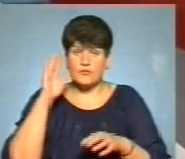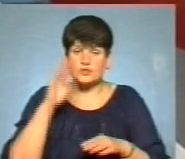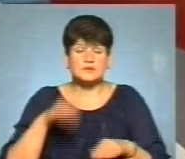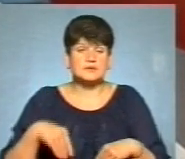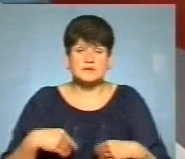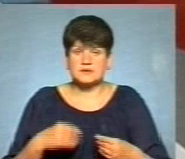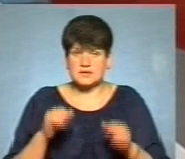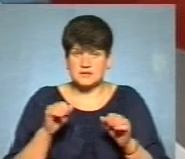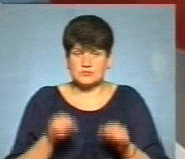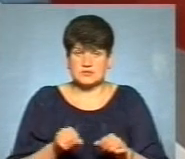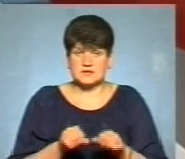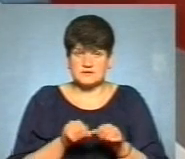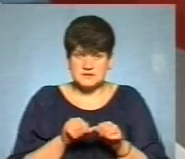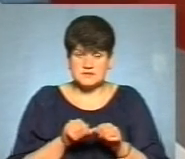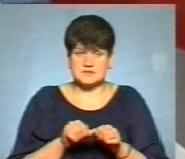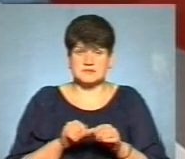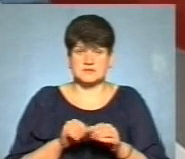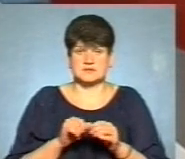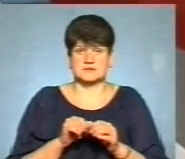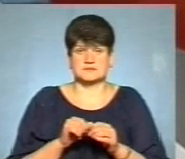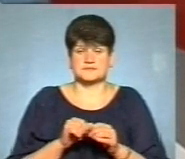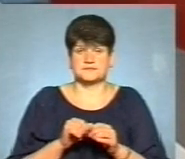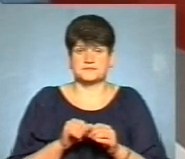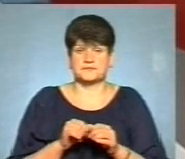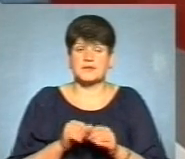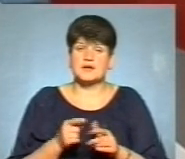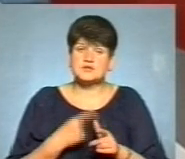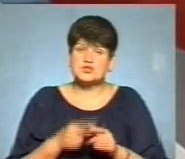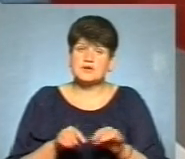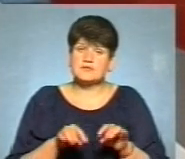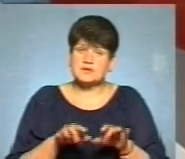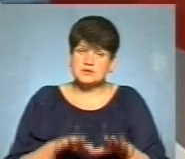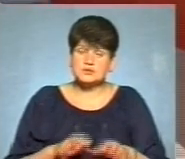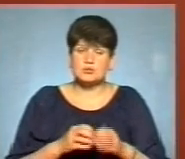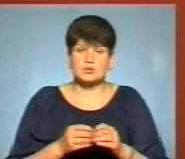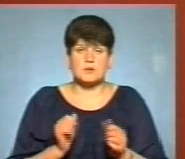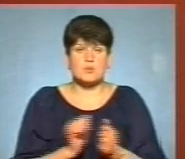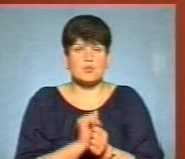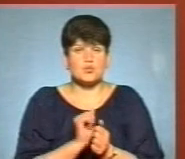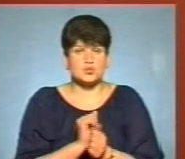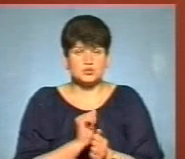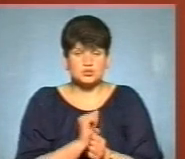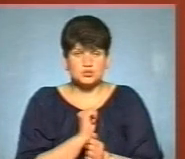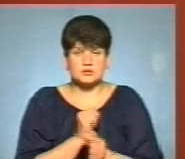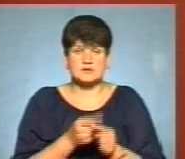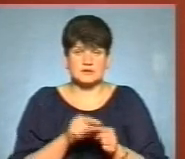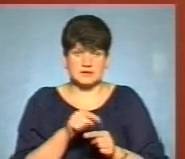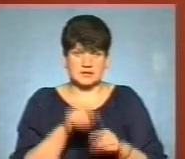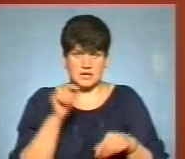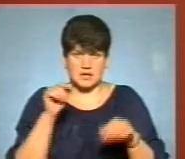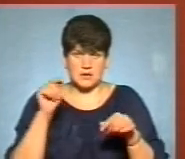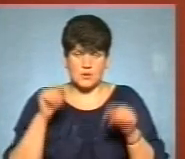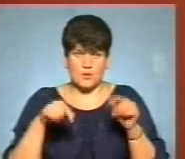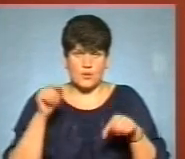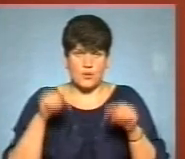її ось поширюватися так поверхнево. А чи вирішує проблему з посухою, зокрема, ось такі опади